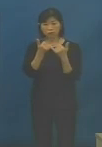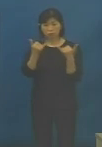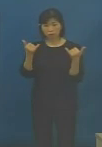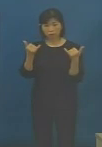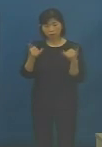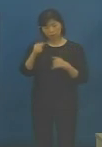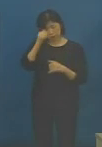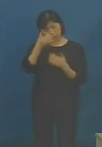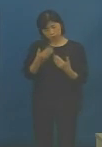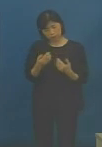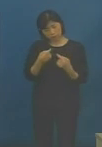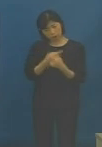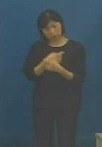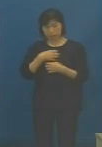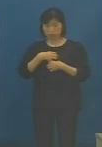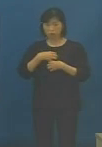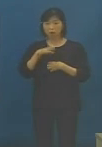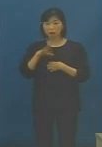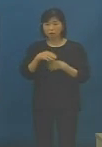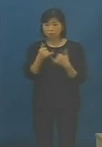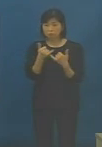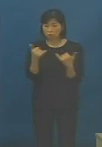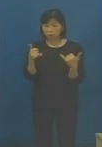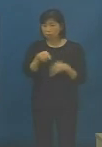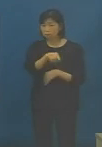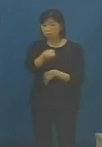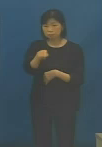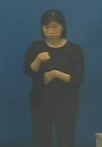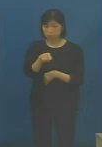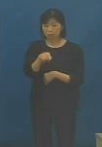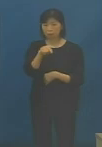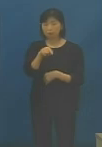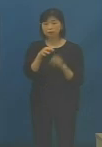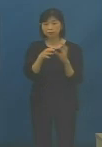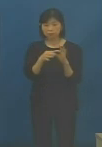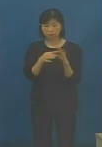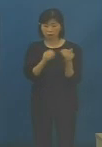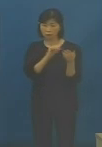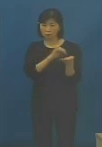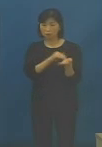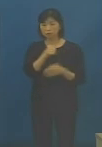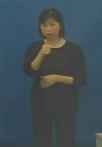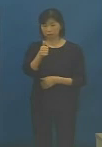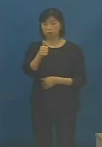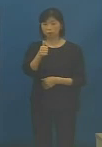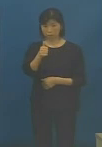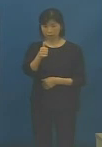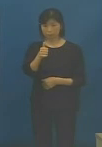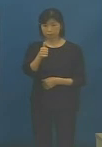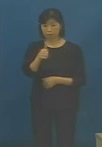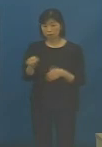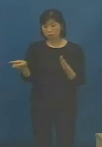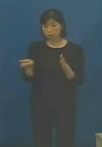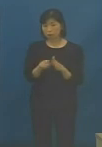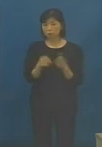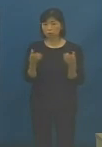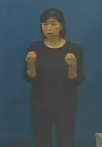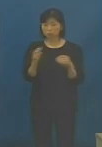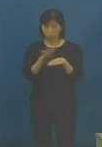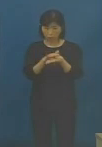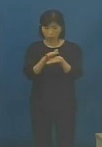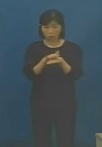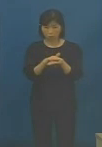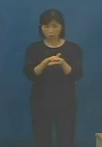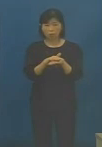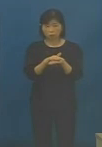重症者リスクがあるというふうに言われる方、こういう方についてはお医者さんの方で今までと同じような形で発